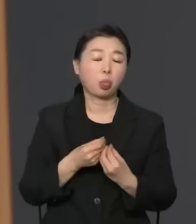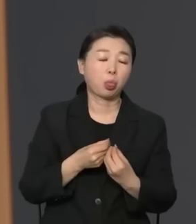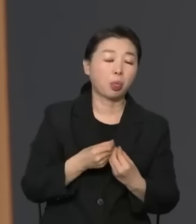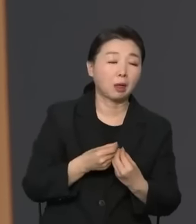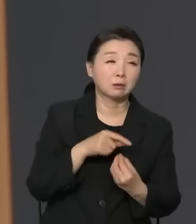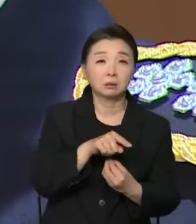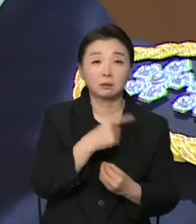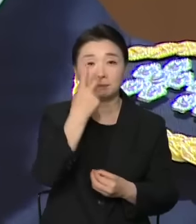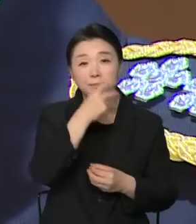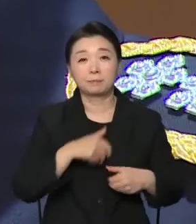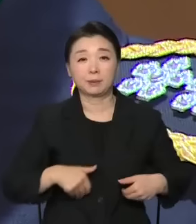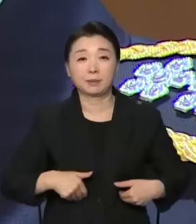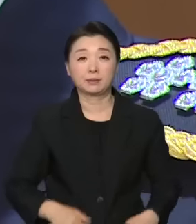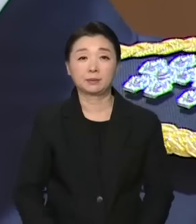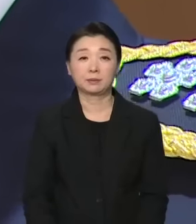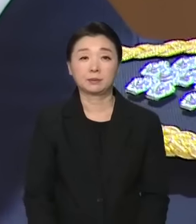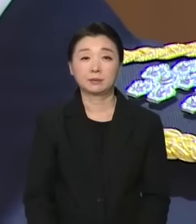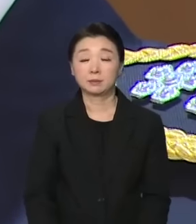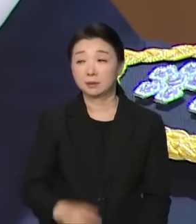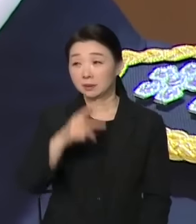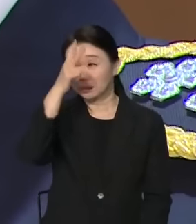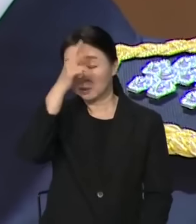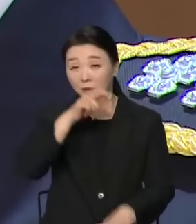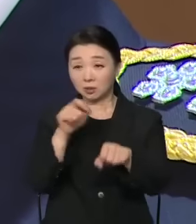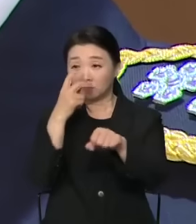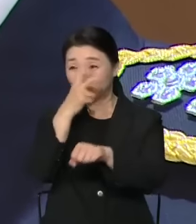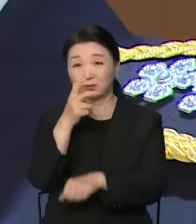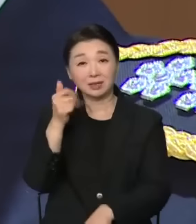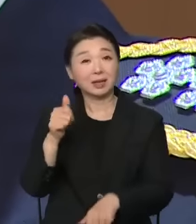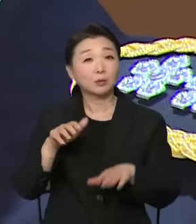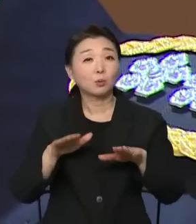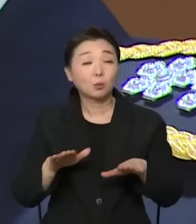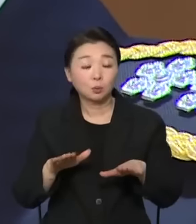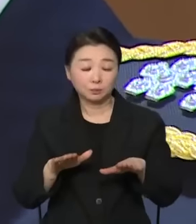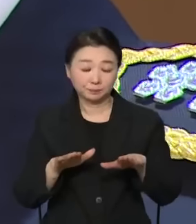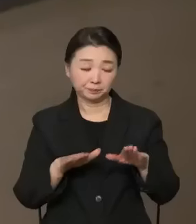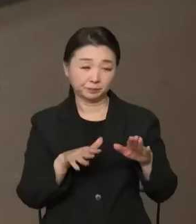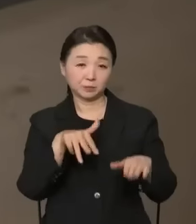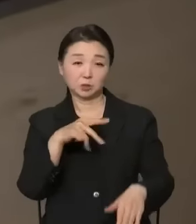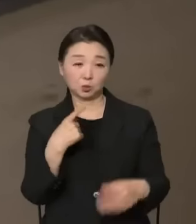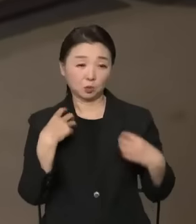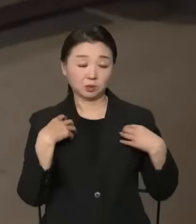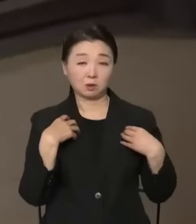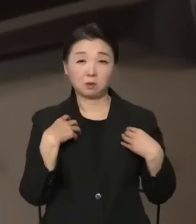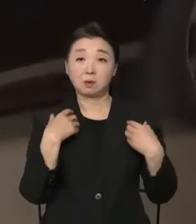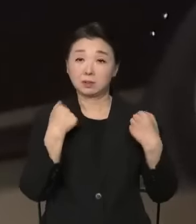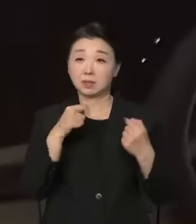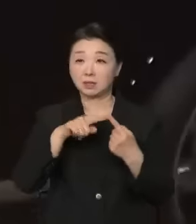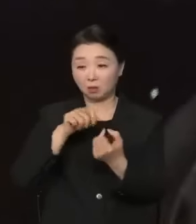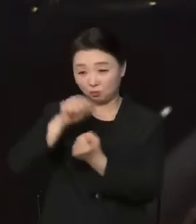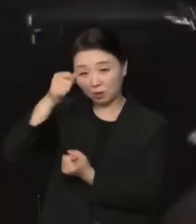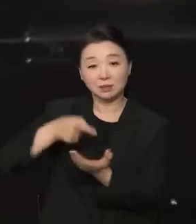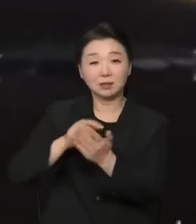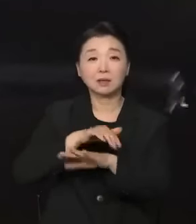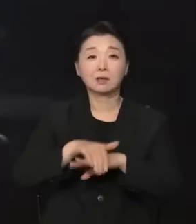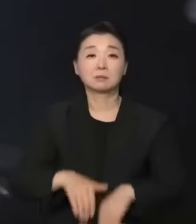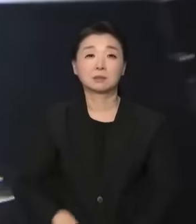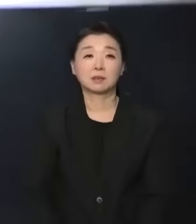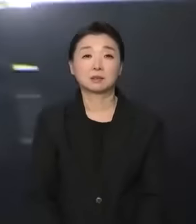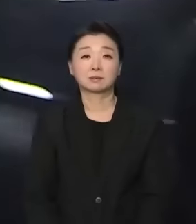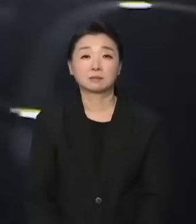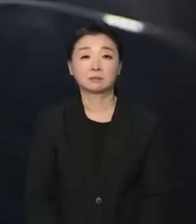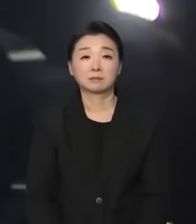불가피할 것으로 보입니다. 경찰 특별수사단은 이르면 오늘 중 조 청장에 대한 구속영장을 신청할 계획입니다.